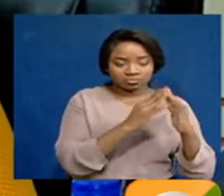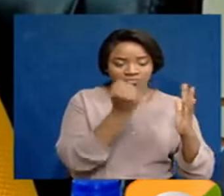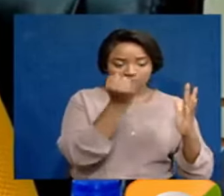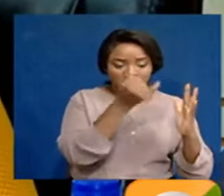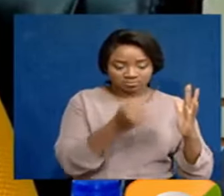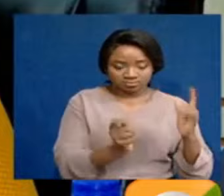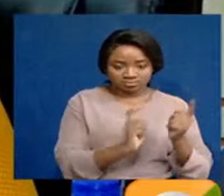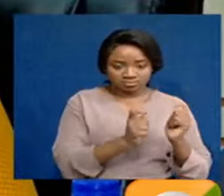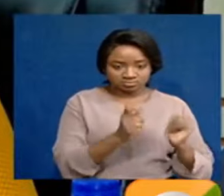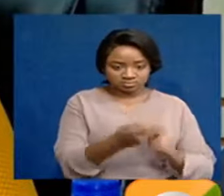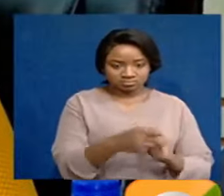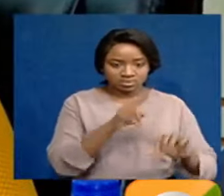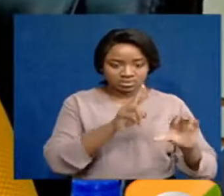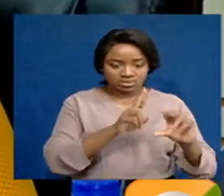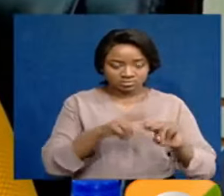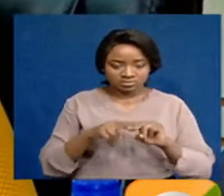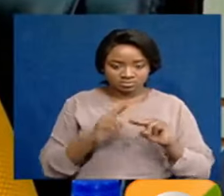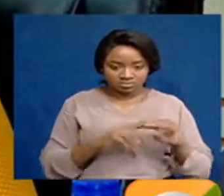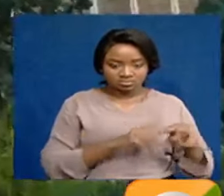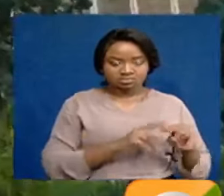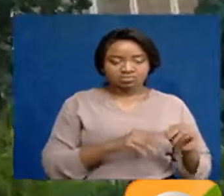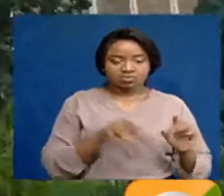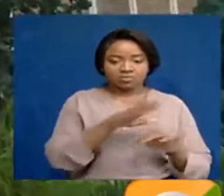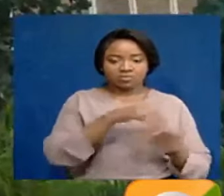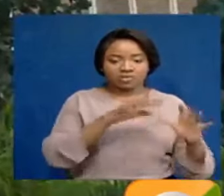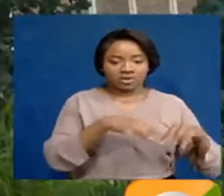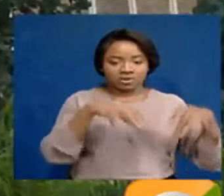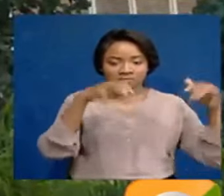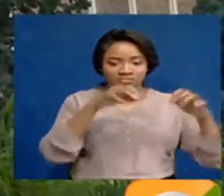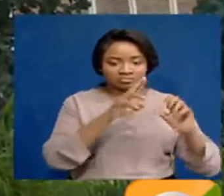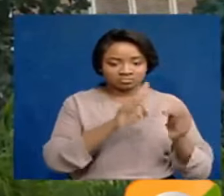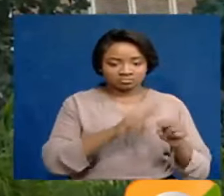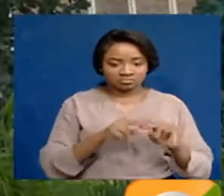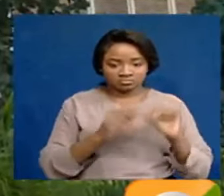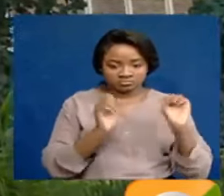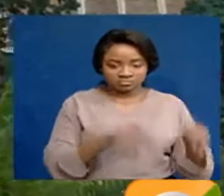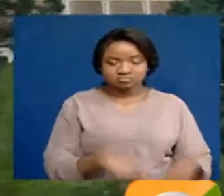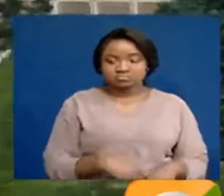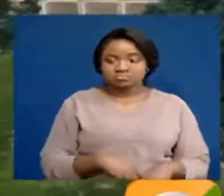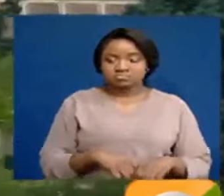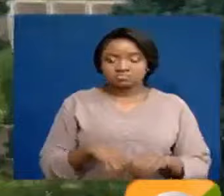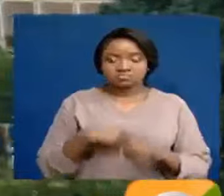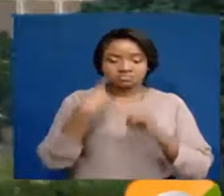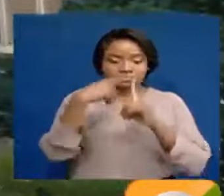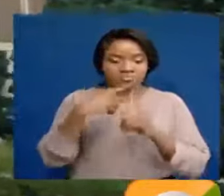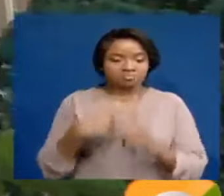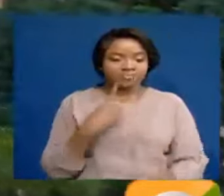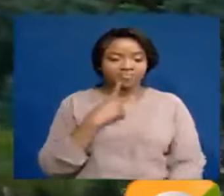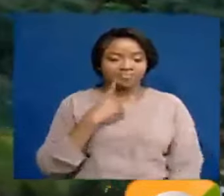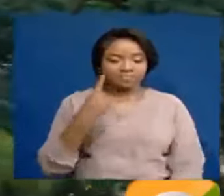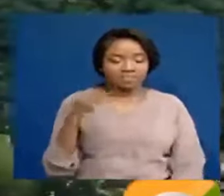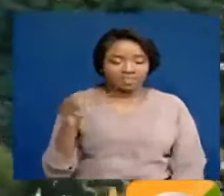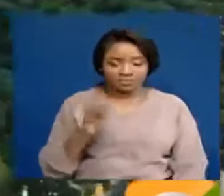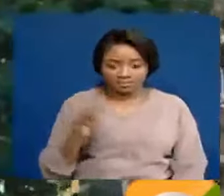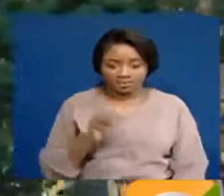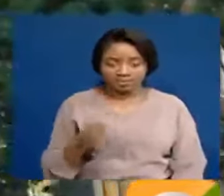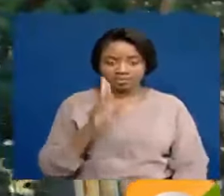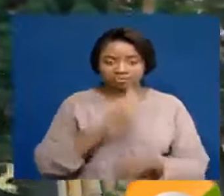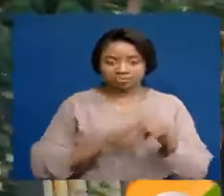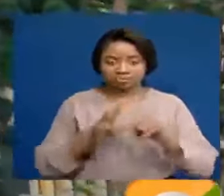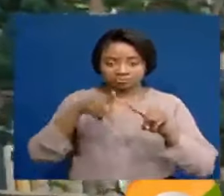the furnishing of the 7th floor auditorium. Kamati hiyo ikijulishwa kwamba shilingi milioni 100 zilitumika